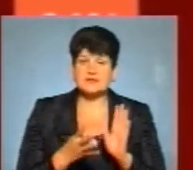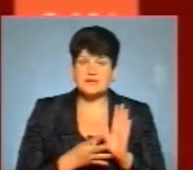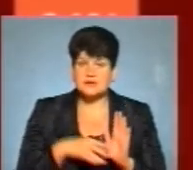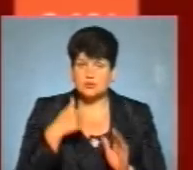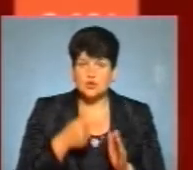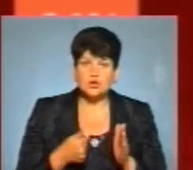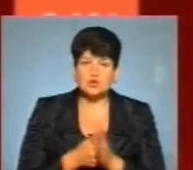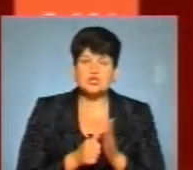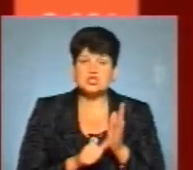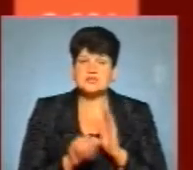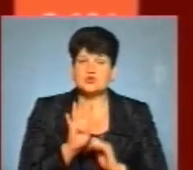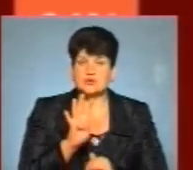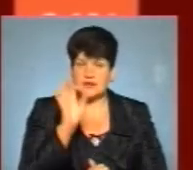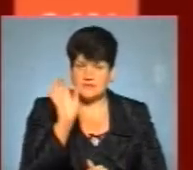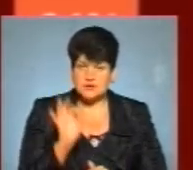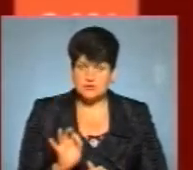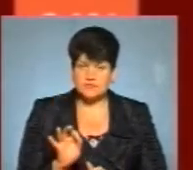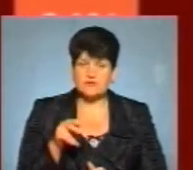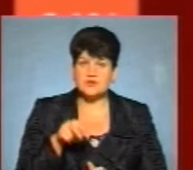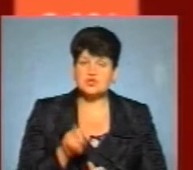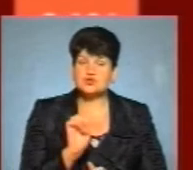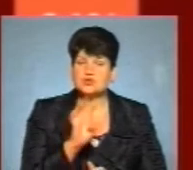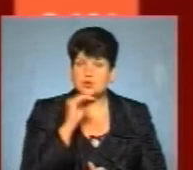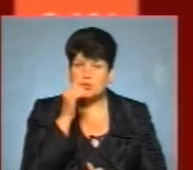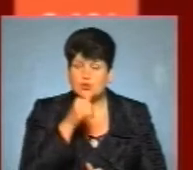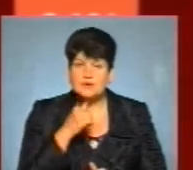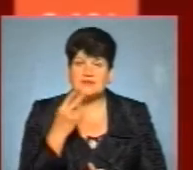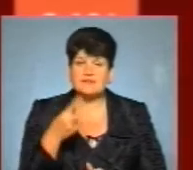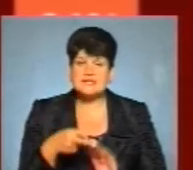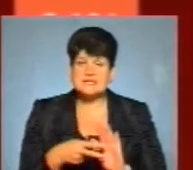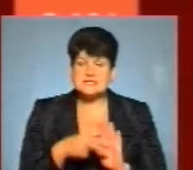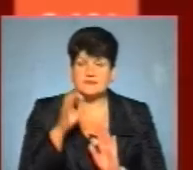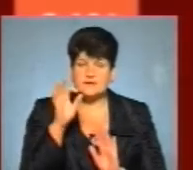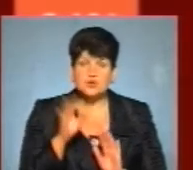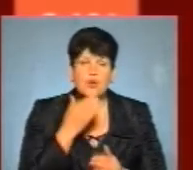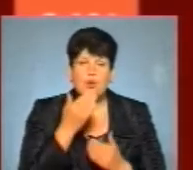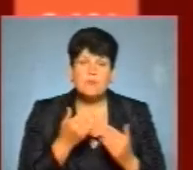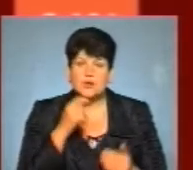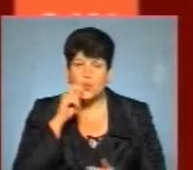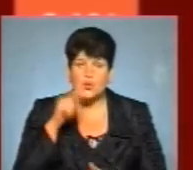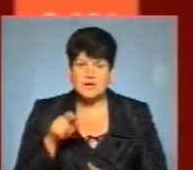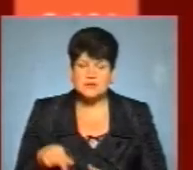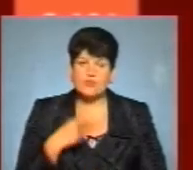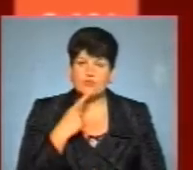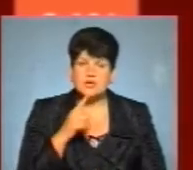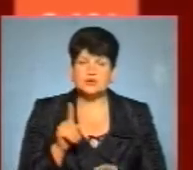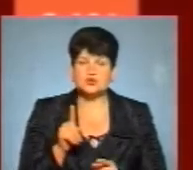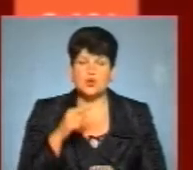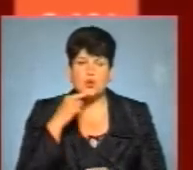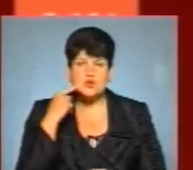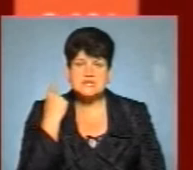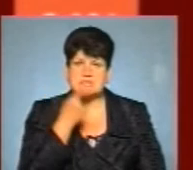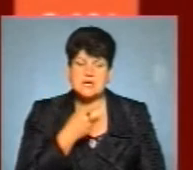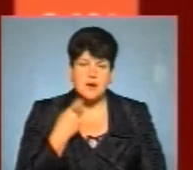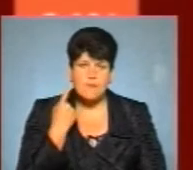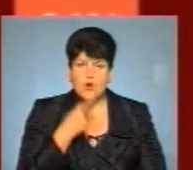– до 64%. У 2014 році 27% опитаних українців стверджували, що російська